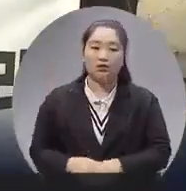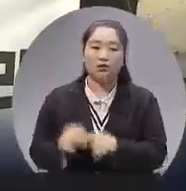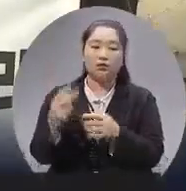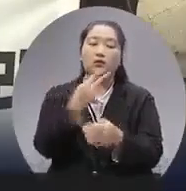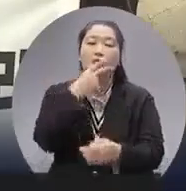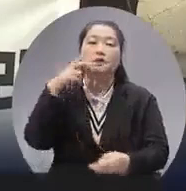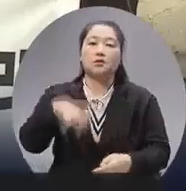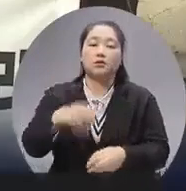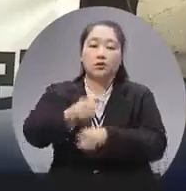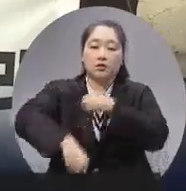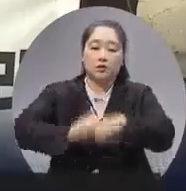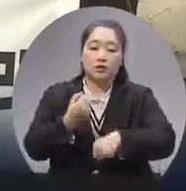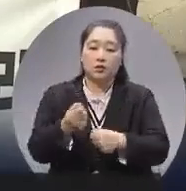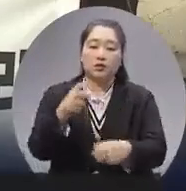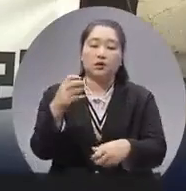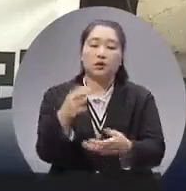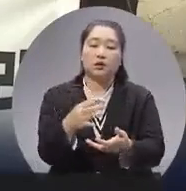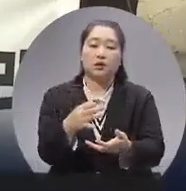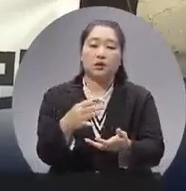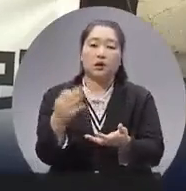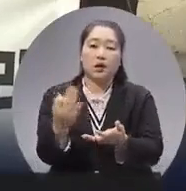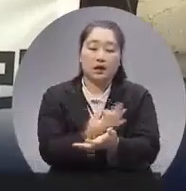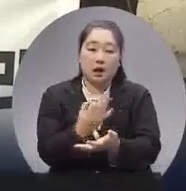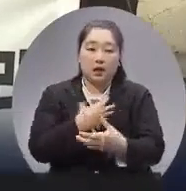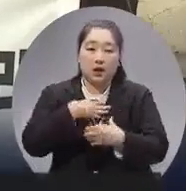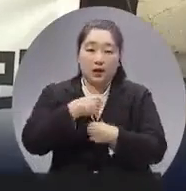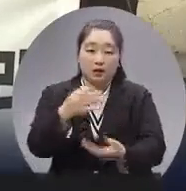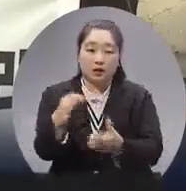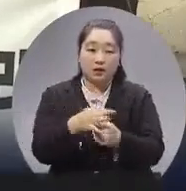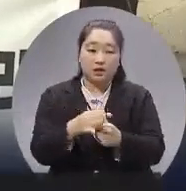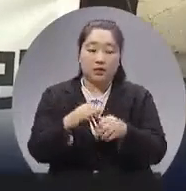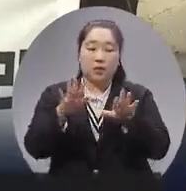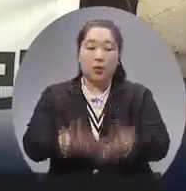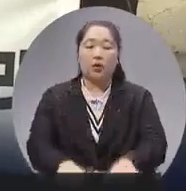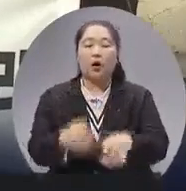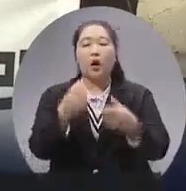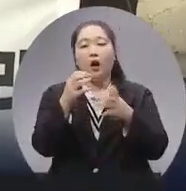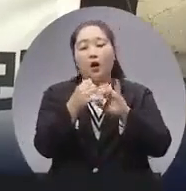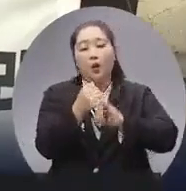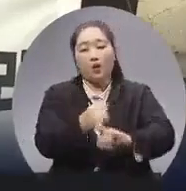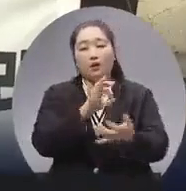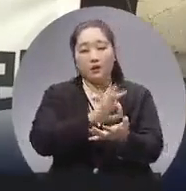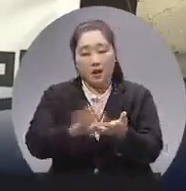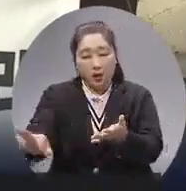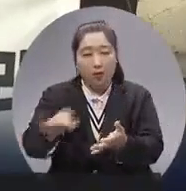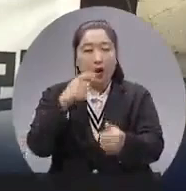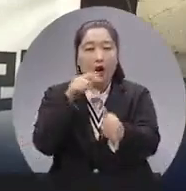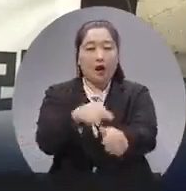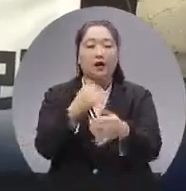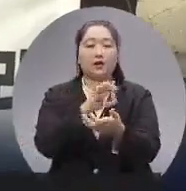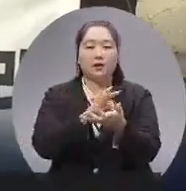음성군 농축산물 가격 안정 기금을 올해 반드시 시행하라.